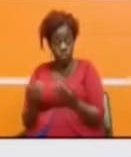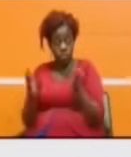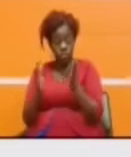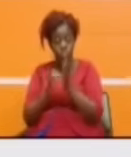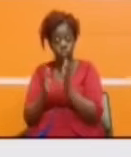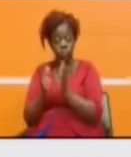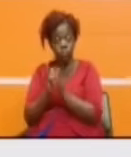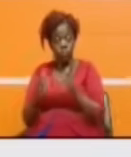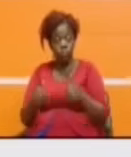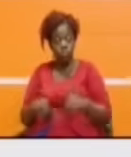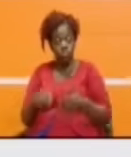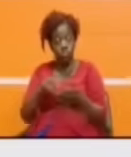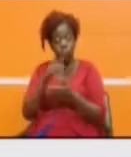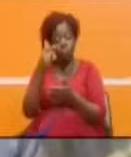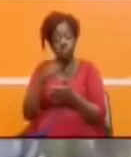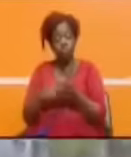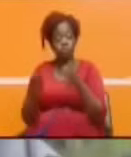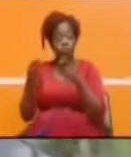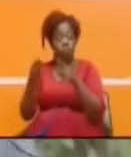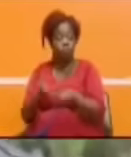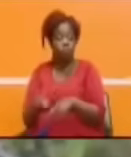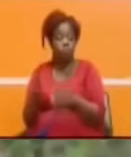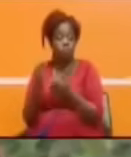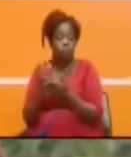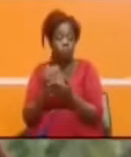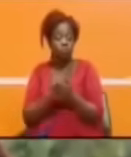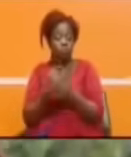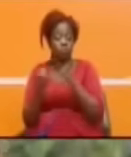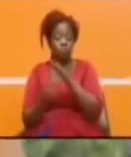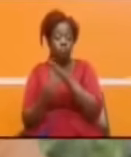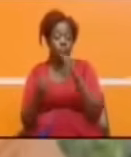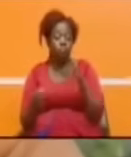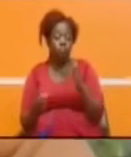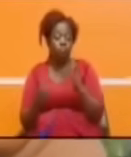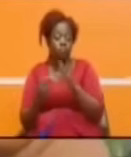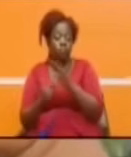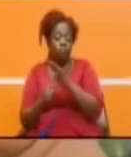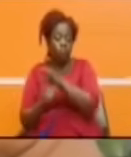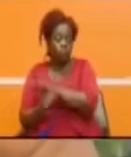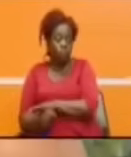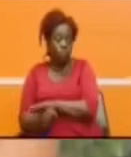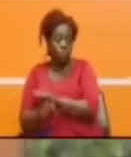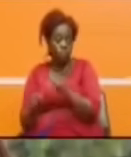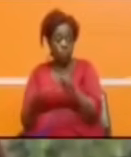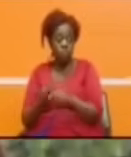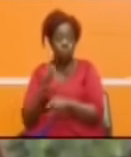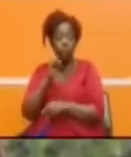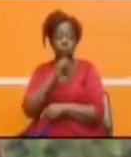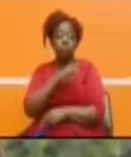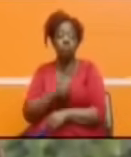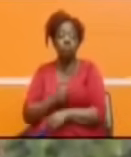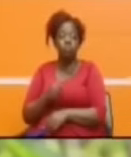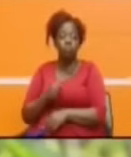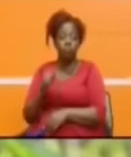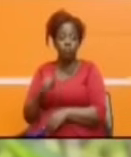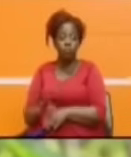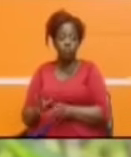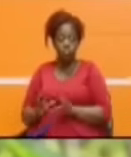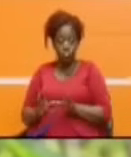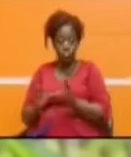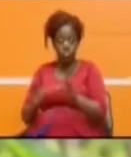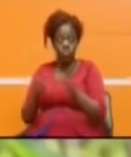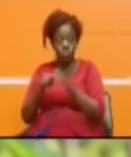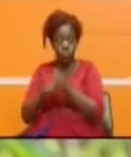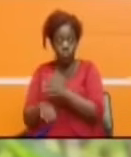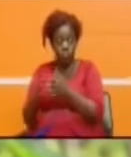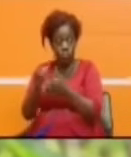Muto ng'asobeddwa eky'okuzzaako olw'embeera okumuzitoowerera. Ono yatuuse n'okwekokkola nnyina olw'okumukako okuyingira